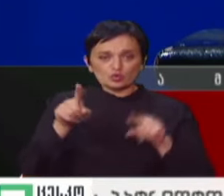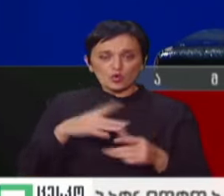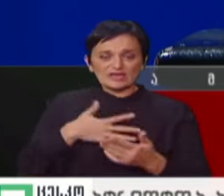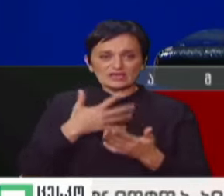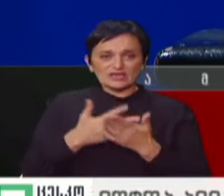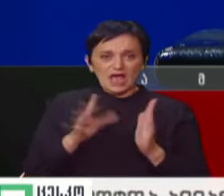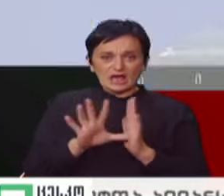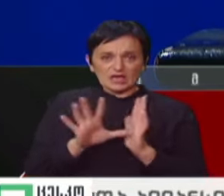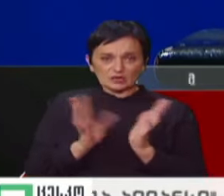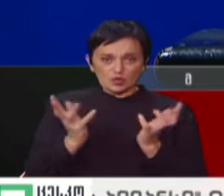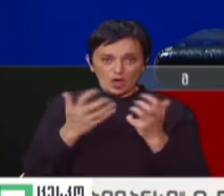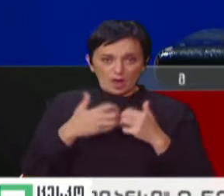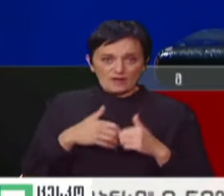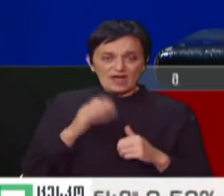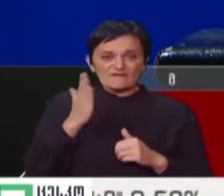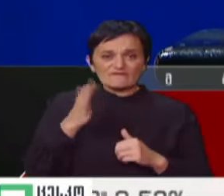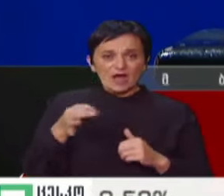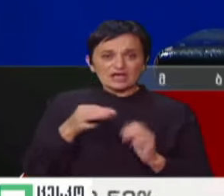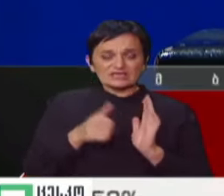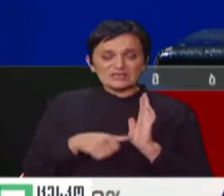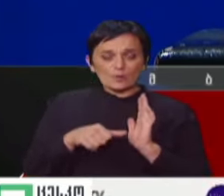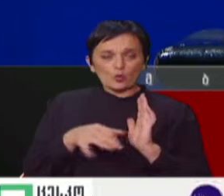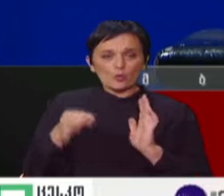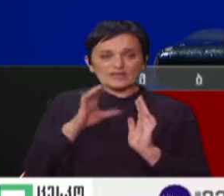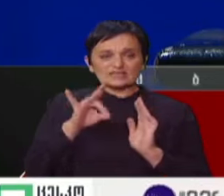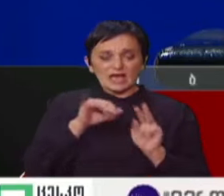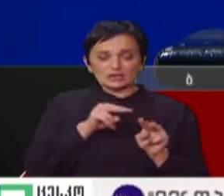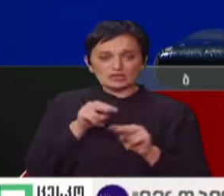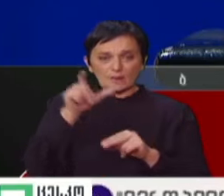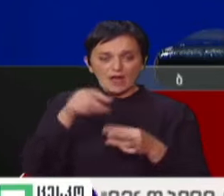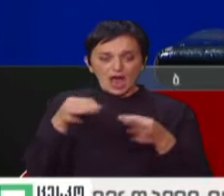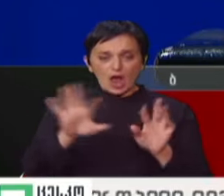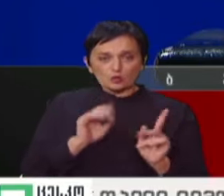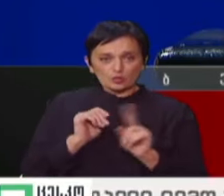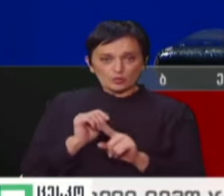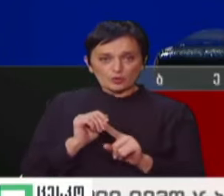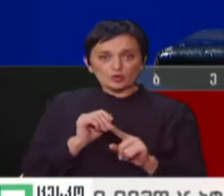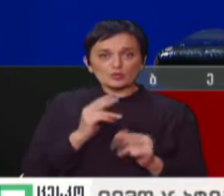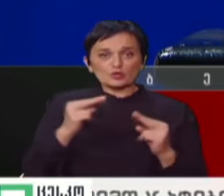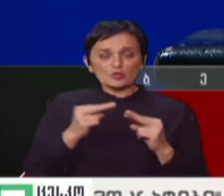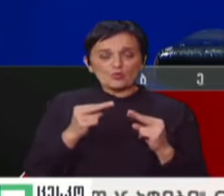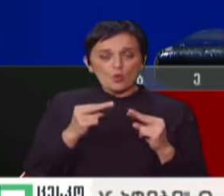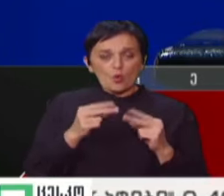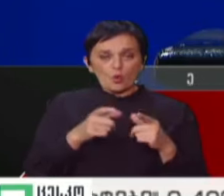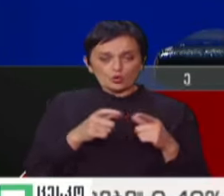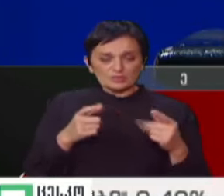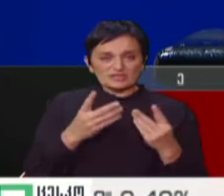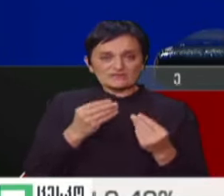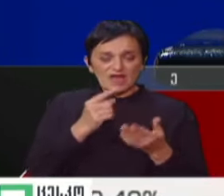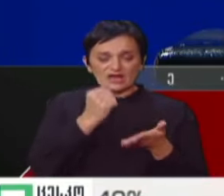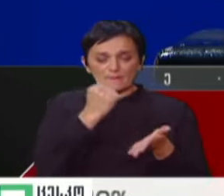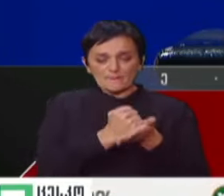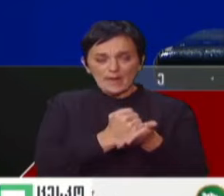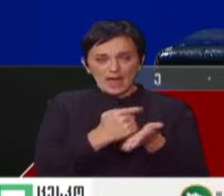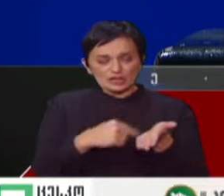iqo elektronuli aparatebi aki solcis 76 ubanze saias damqvrobels ar ushobnen da sthodnen damqvrobis moçmobaze sveli bejtis